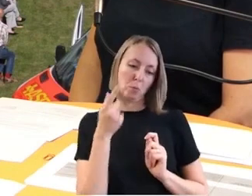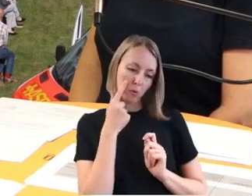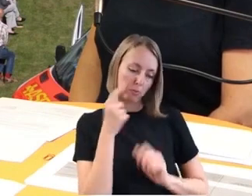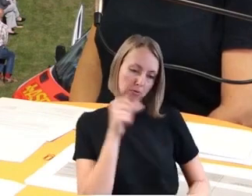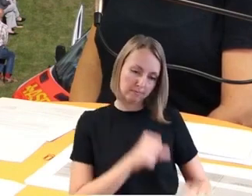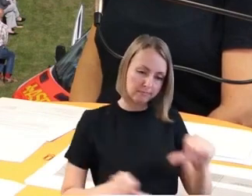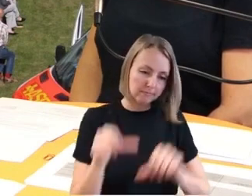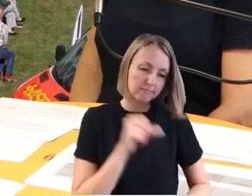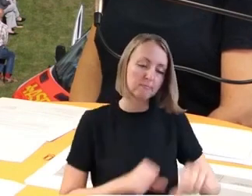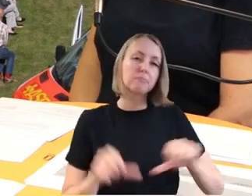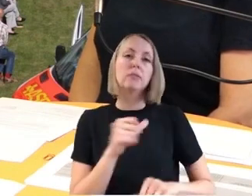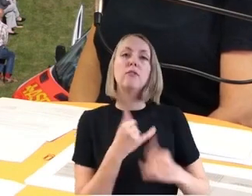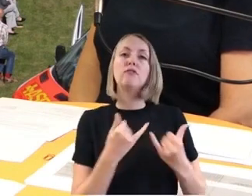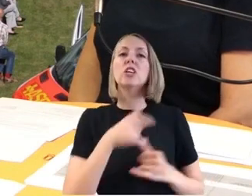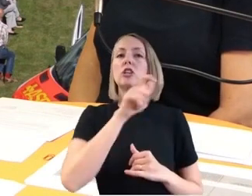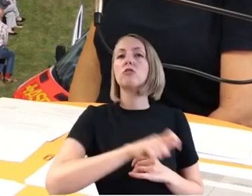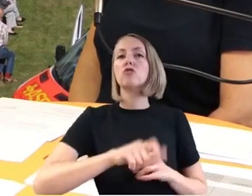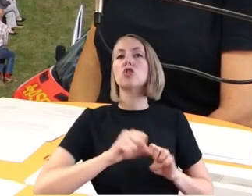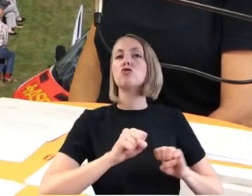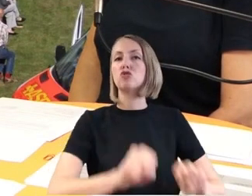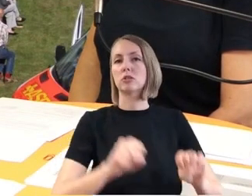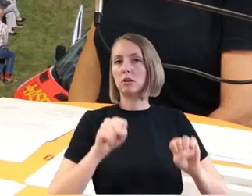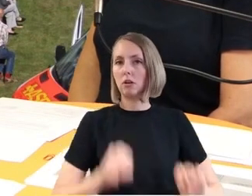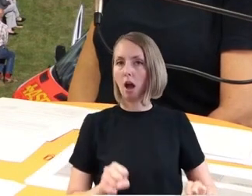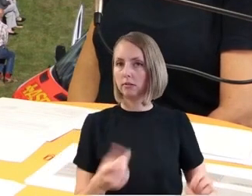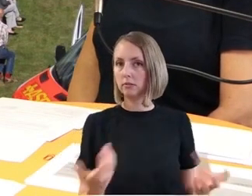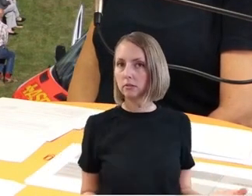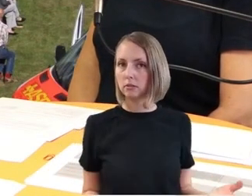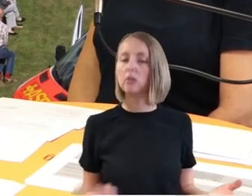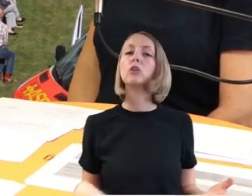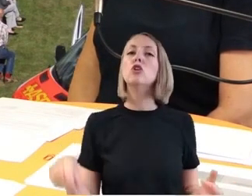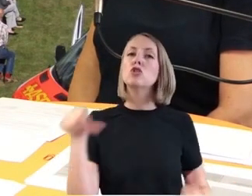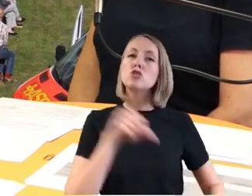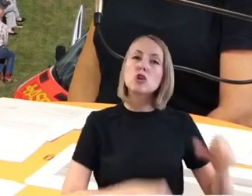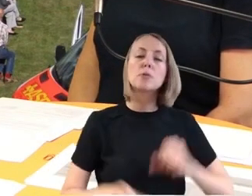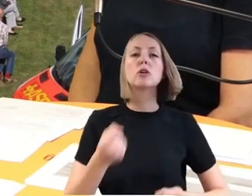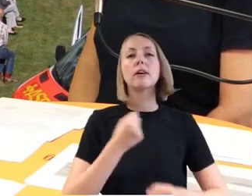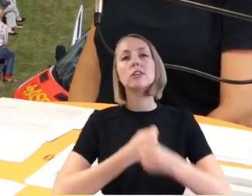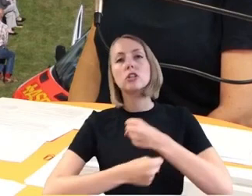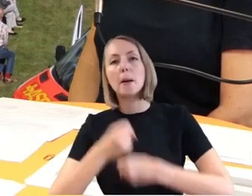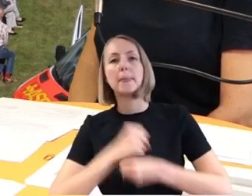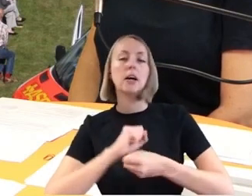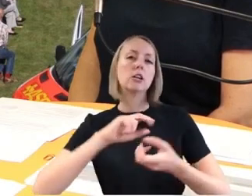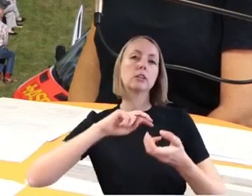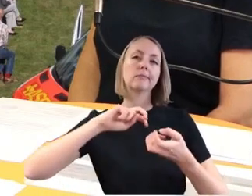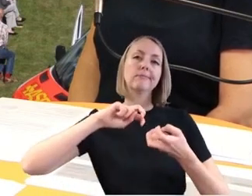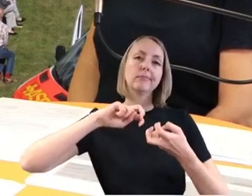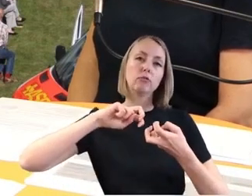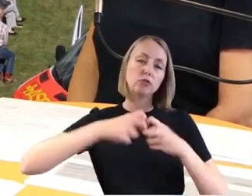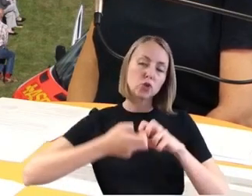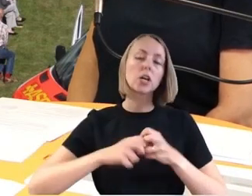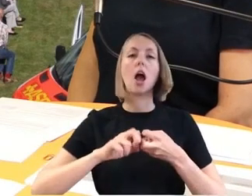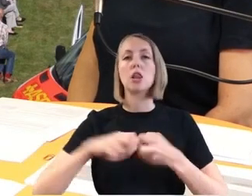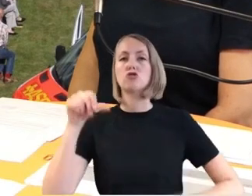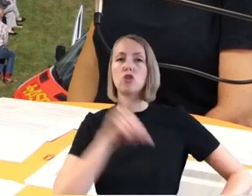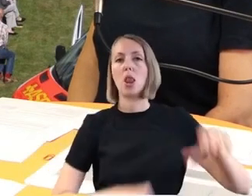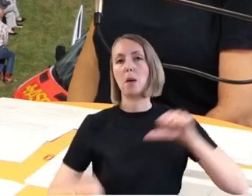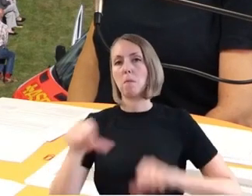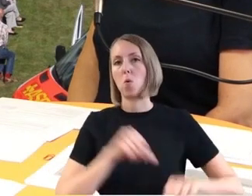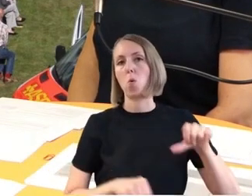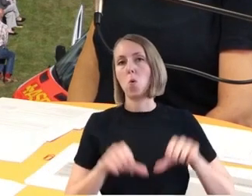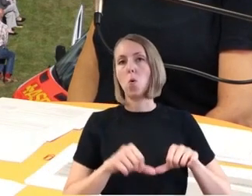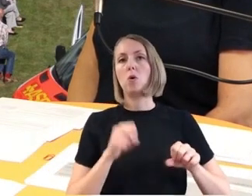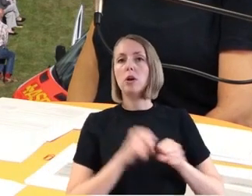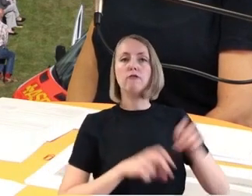zivilschutz zu erproben wir haben dort chemische mechanische aber auch physikalische labore und möglichkeiten